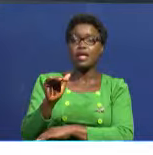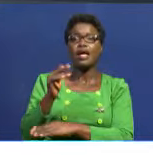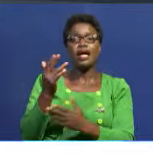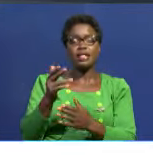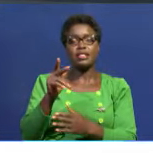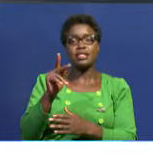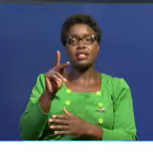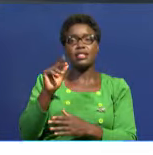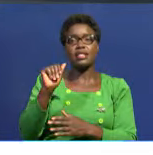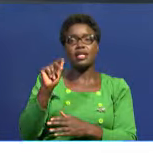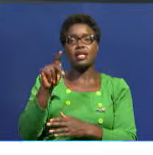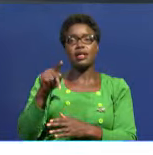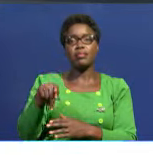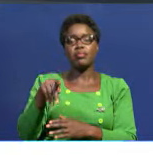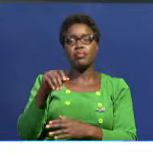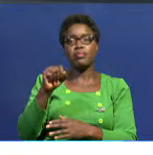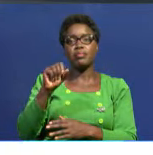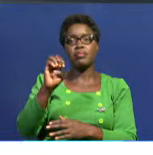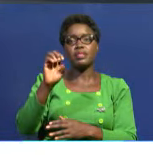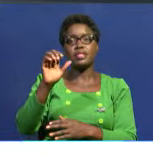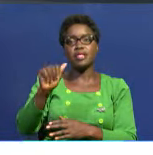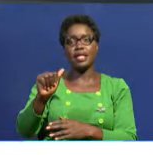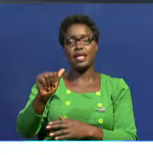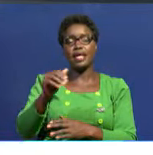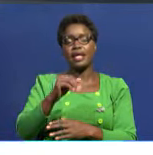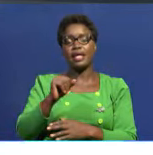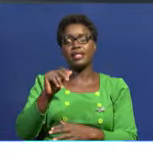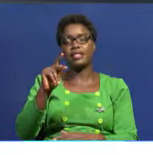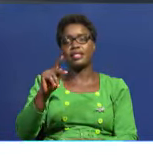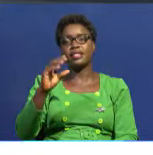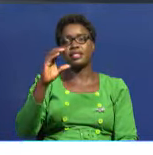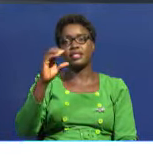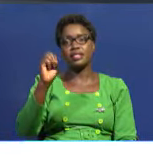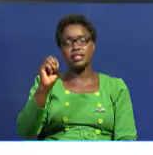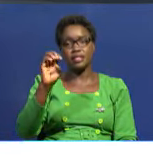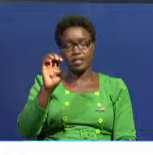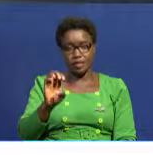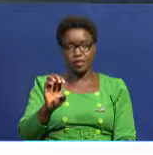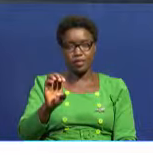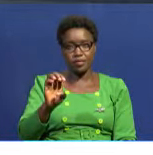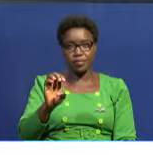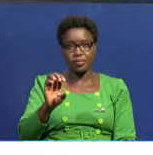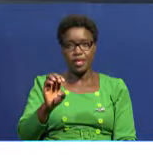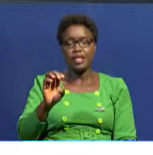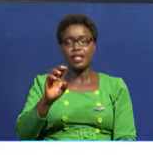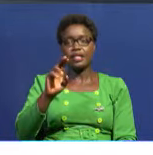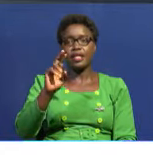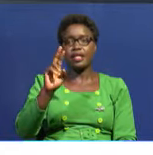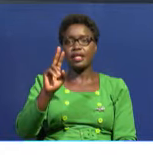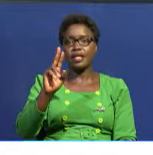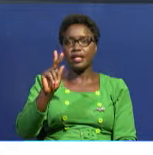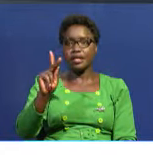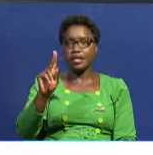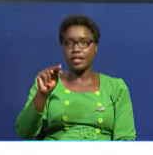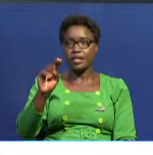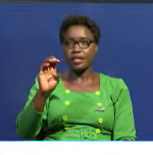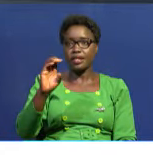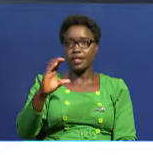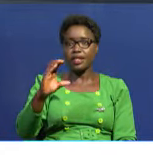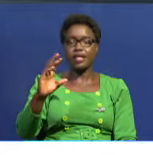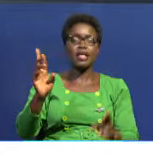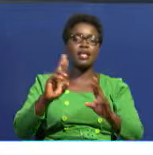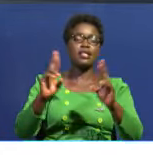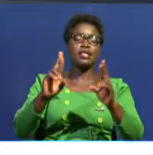vituo 10,565 kuanzia kesho. Baraza la kitaifa la mtihani nchini limesema liko tayari kusimamia mtihani